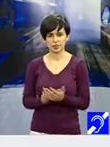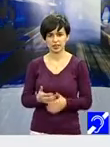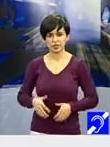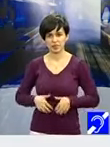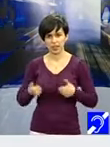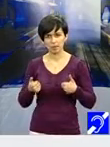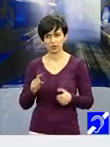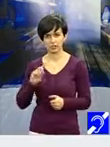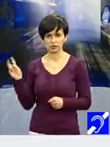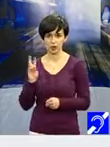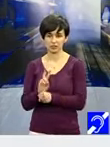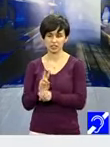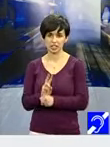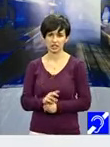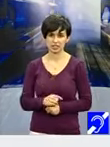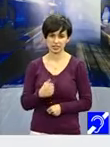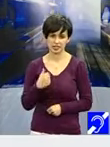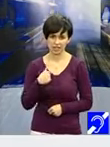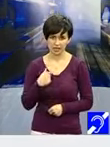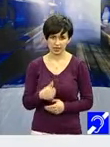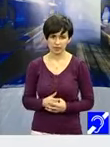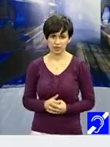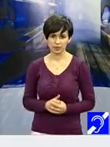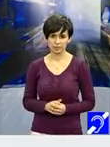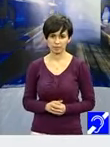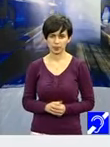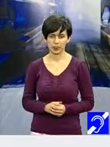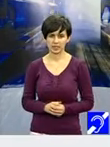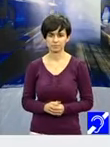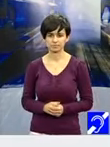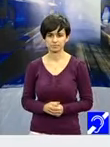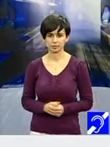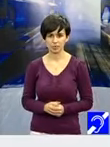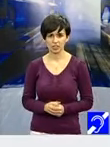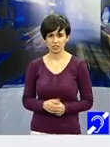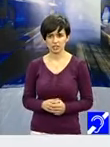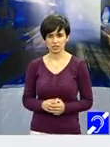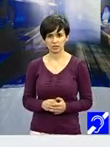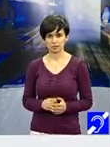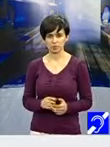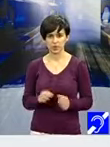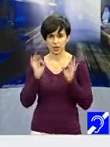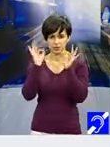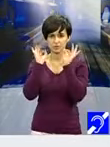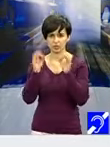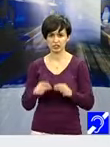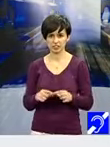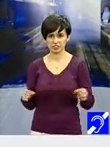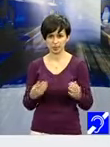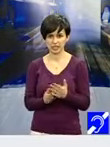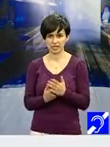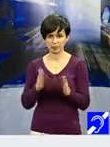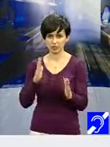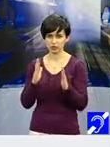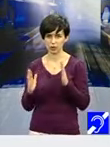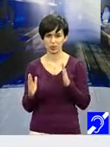ei și n-am fost atent nici eu ca și mentor tehnic la faptul că am folosit niște baterii pe jumătate descărcate. Veneam, vorba